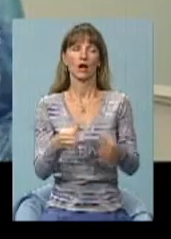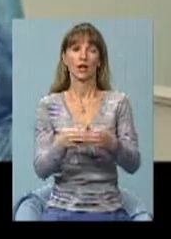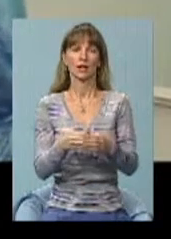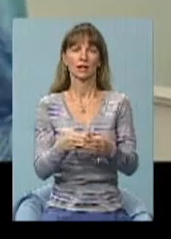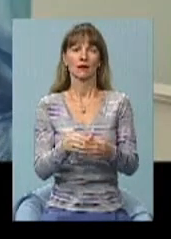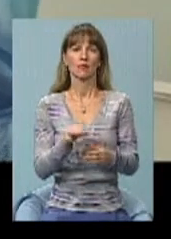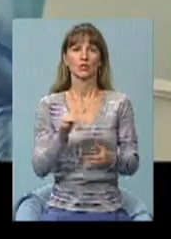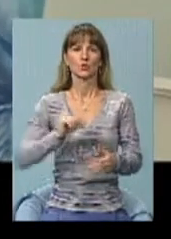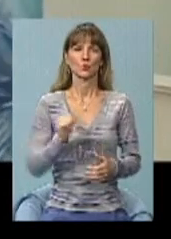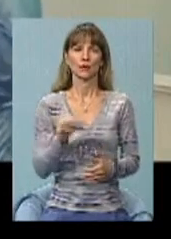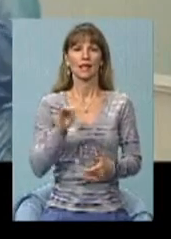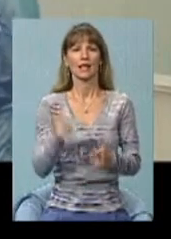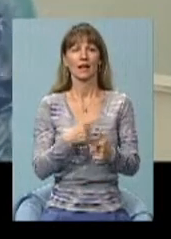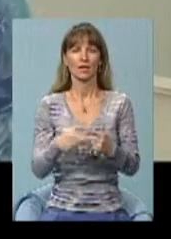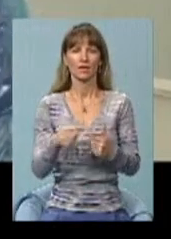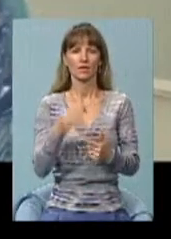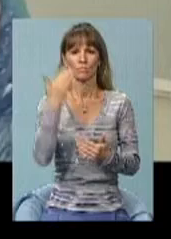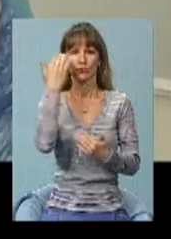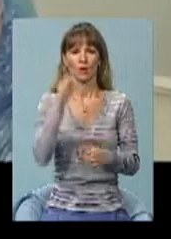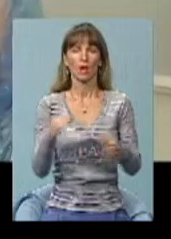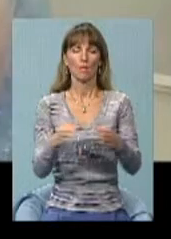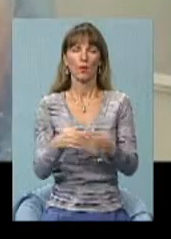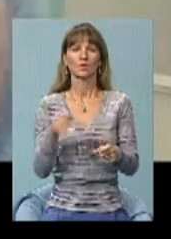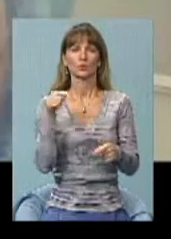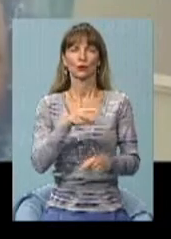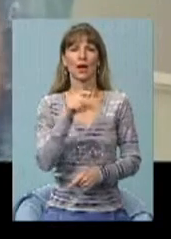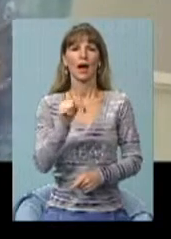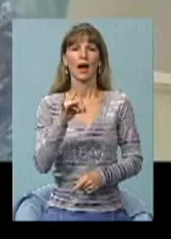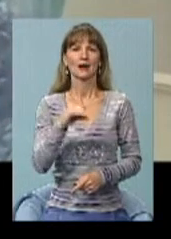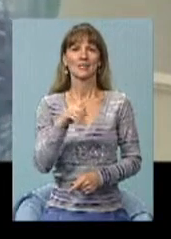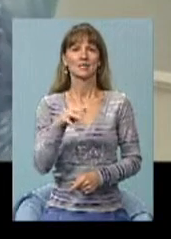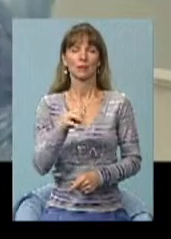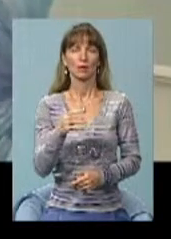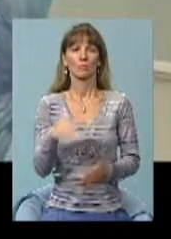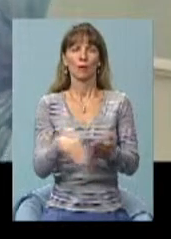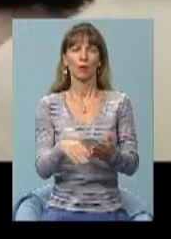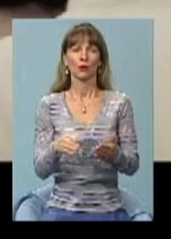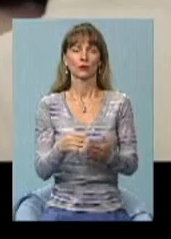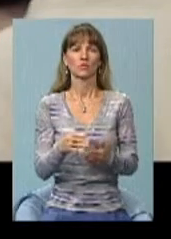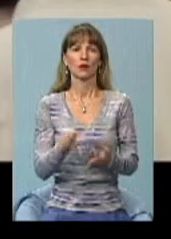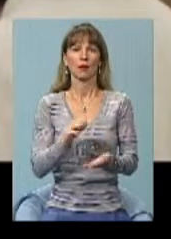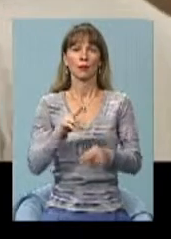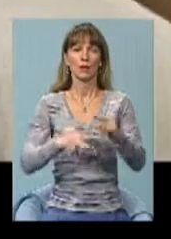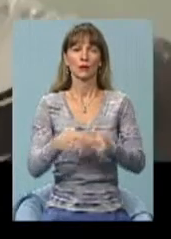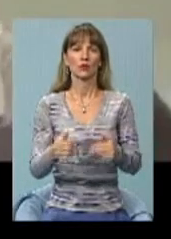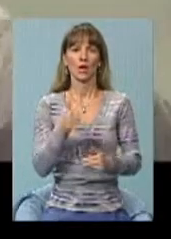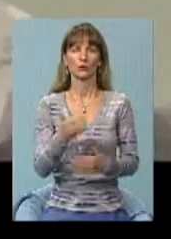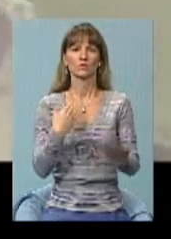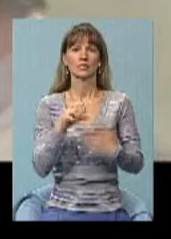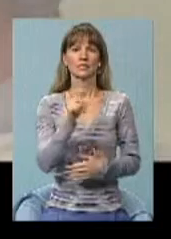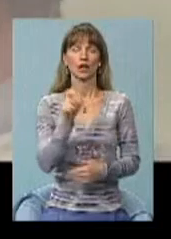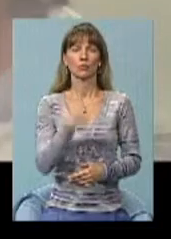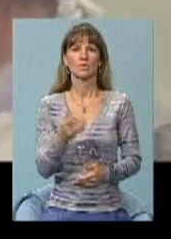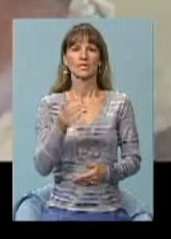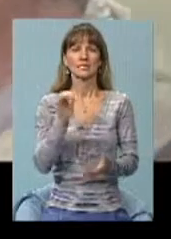або у незнайомій компанії. Тут харизматичність допоможе побудувати також гарні стосунки з людьми. Харизма знайома з давніх